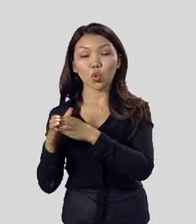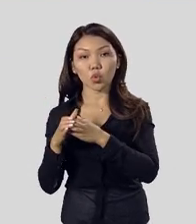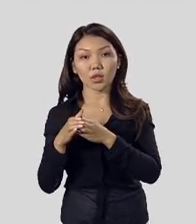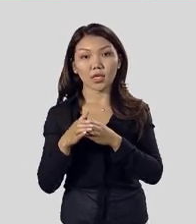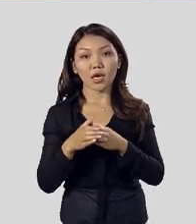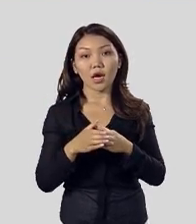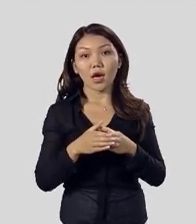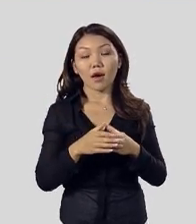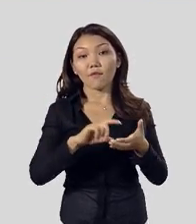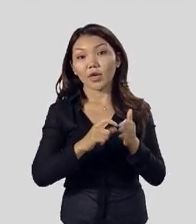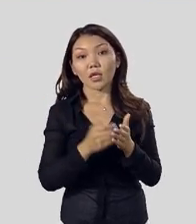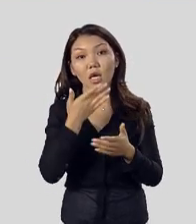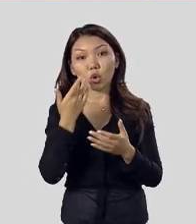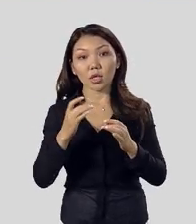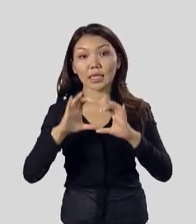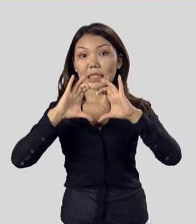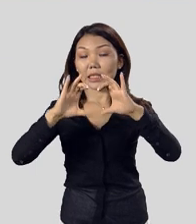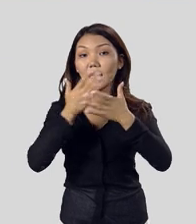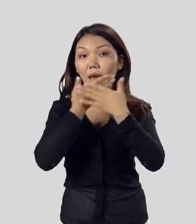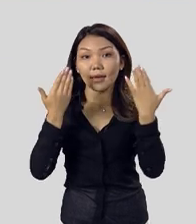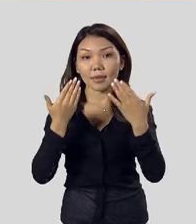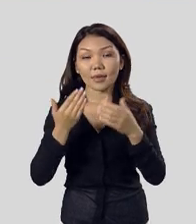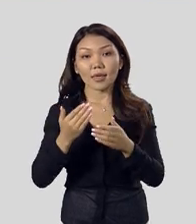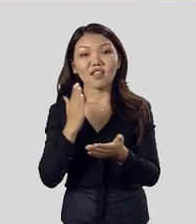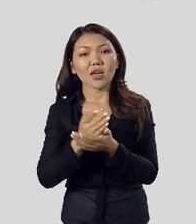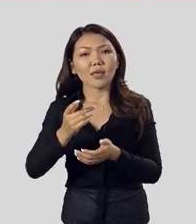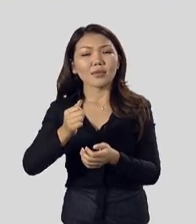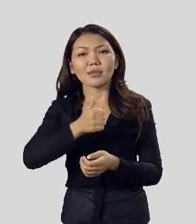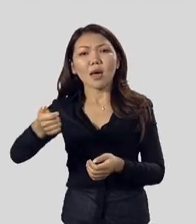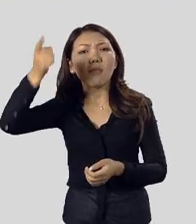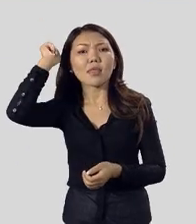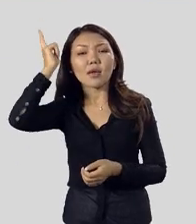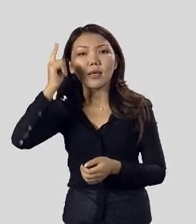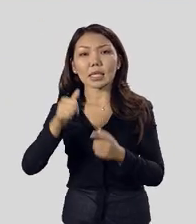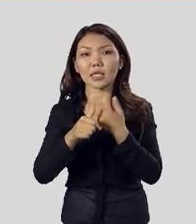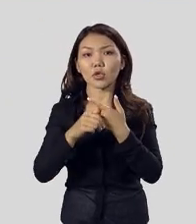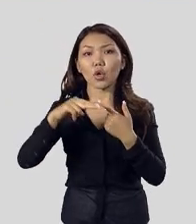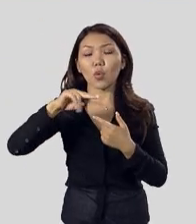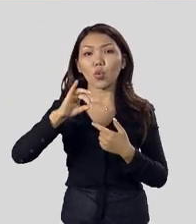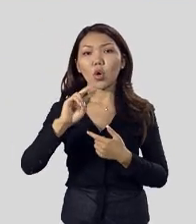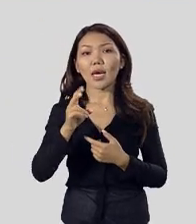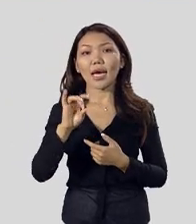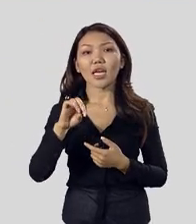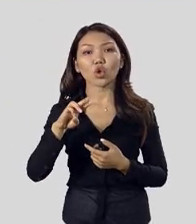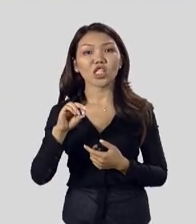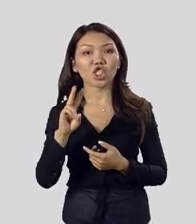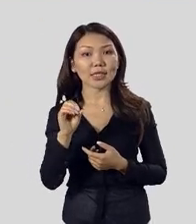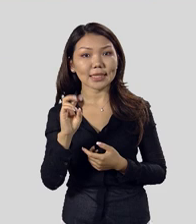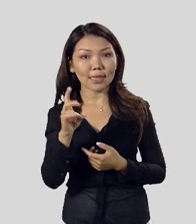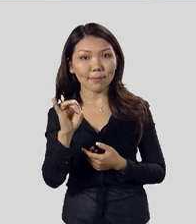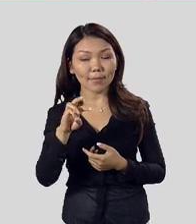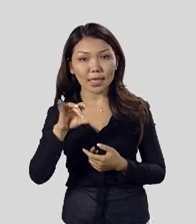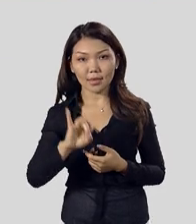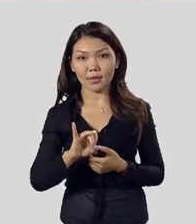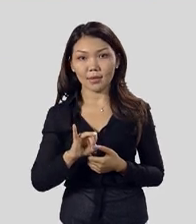нет ядра являются самыми древними и называется прокариотические к прокариотам